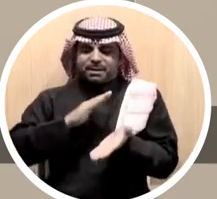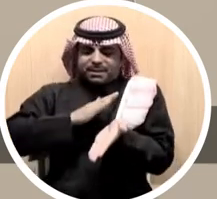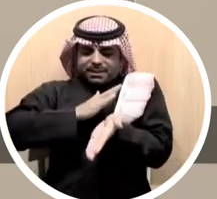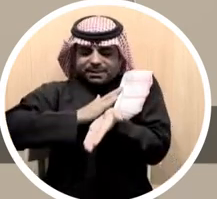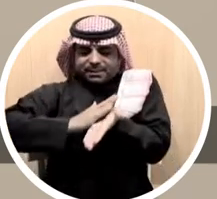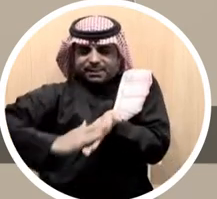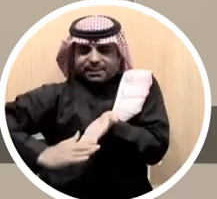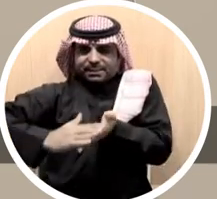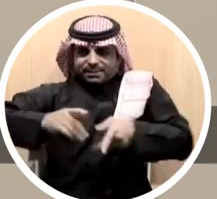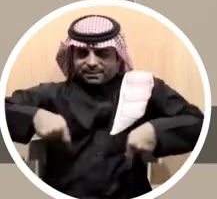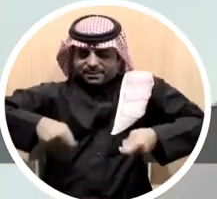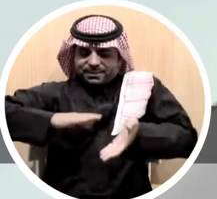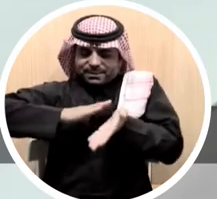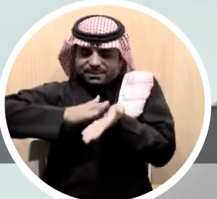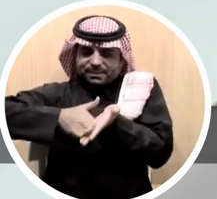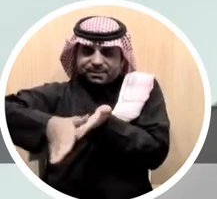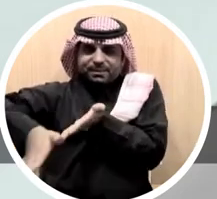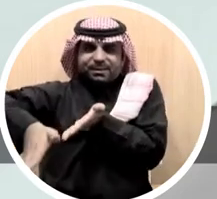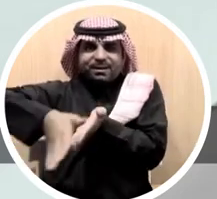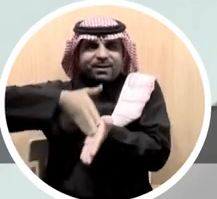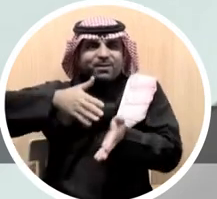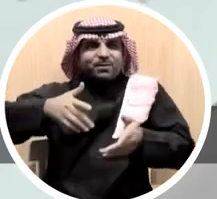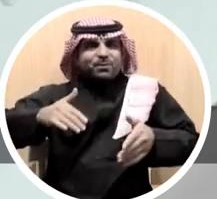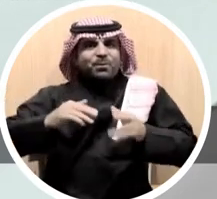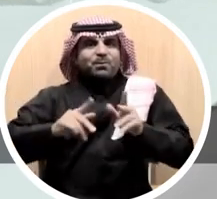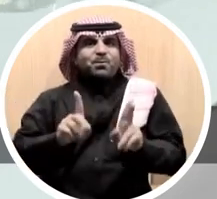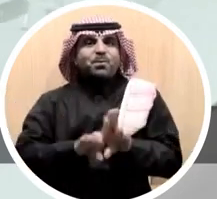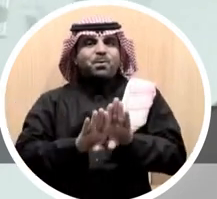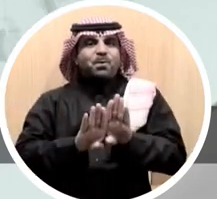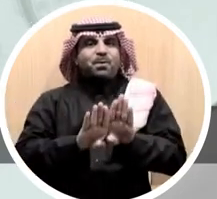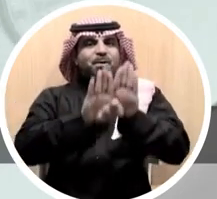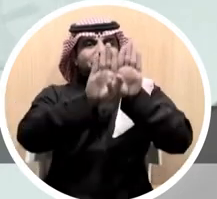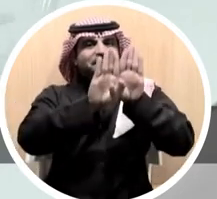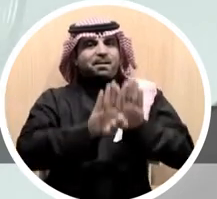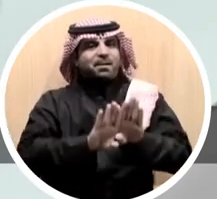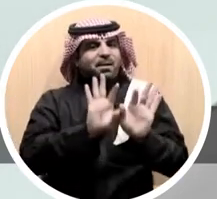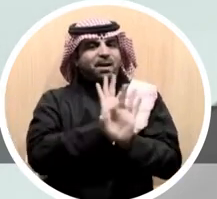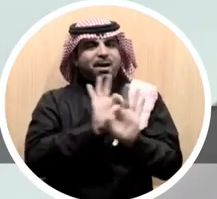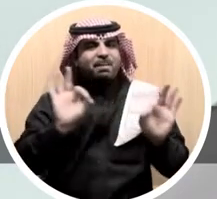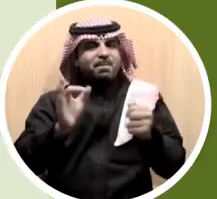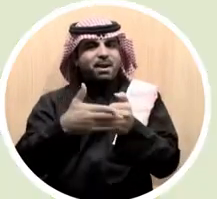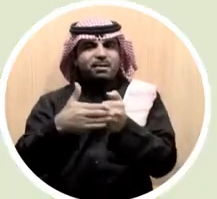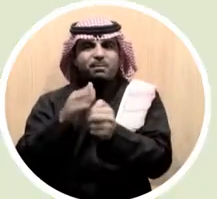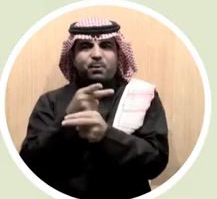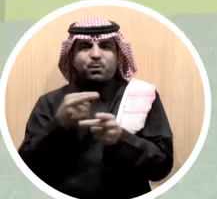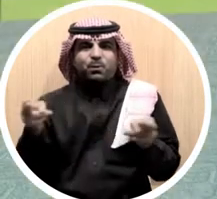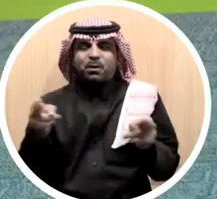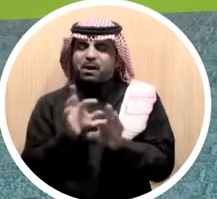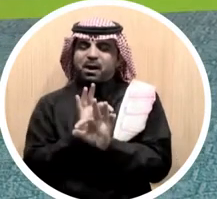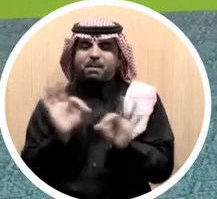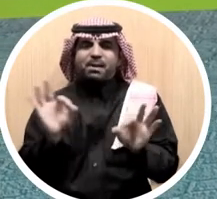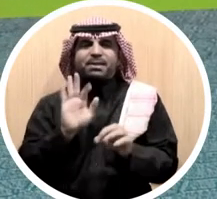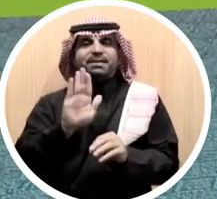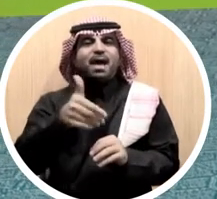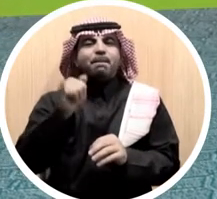وخدمات تيسيرية يمكن لسامي استخدامها لتأدية عمل وضمان الدخل واستعادة حياته. يصل سامي